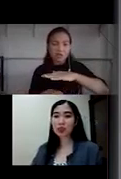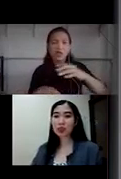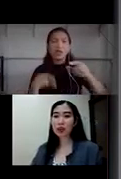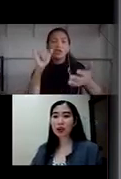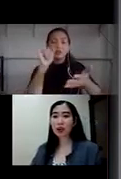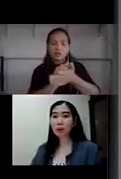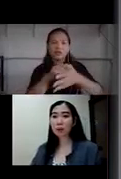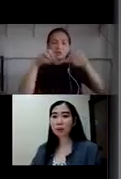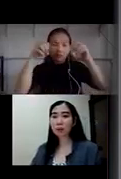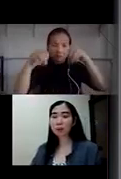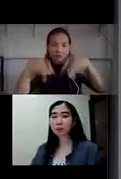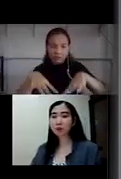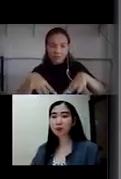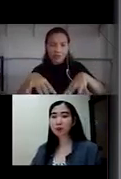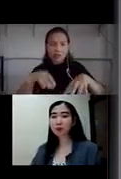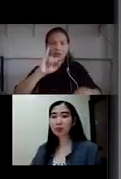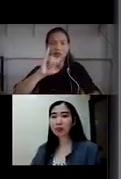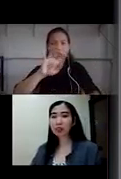yung